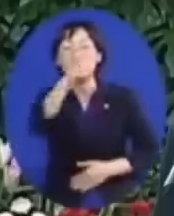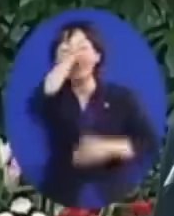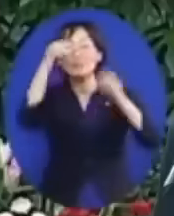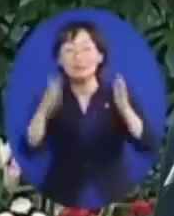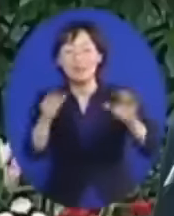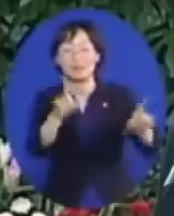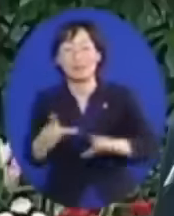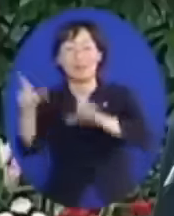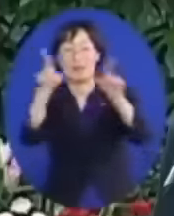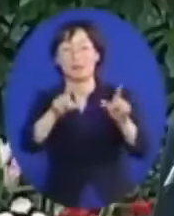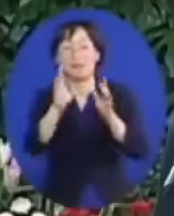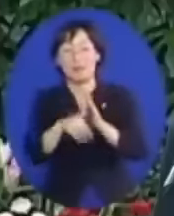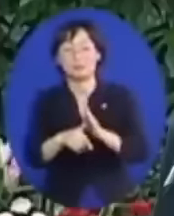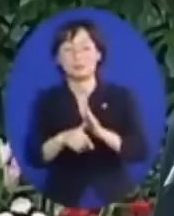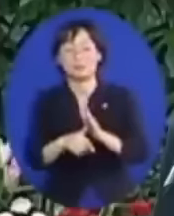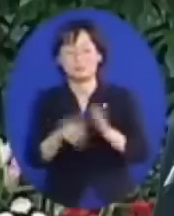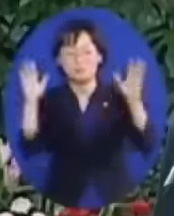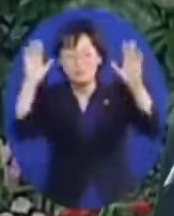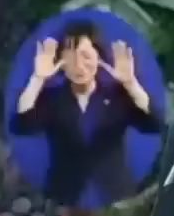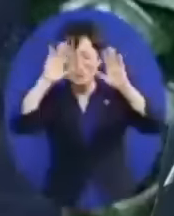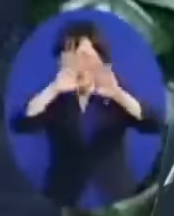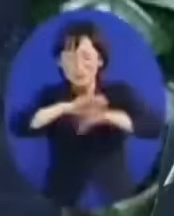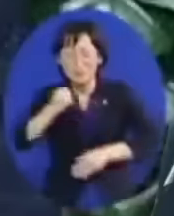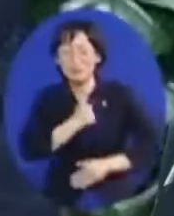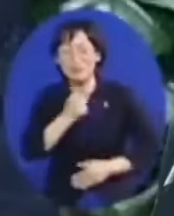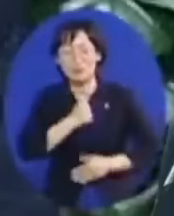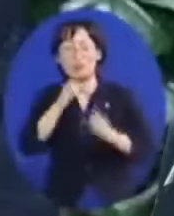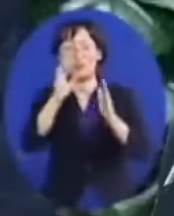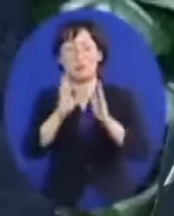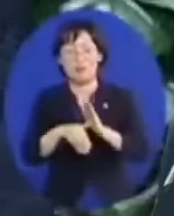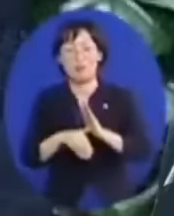살면서 캄캄하고 답답할 때